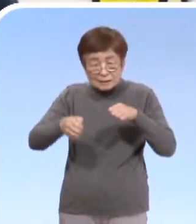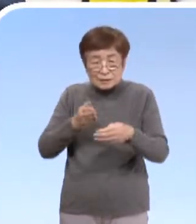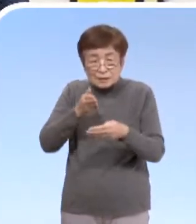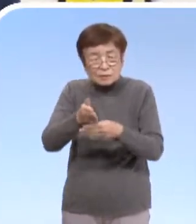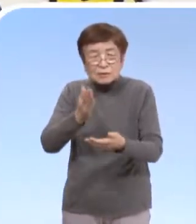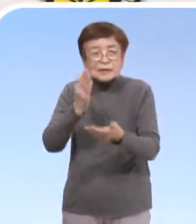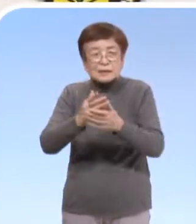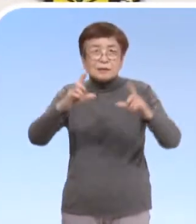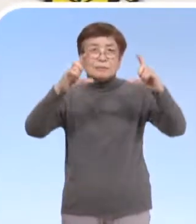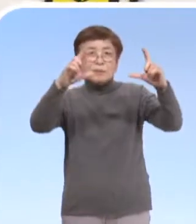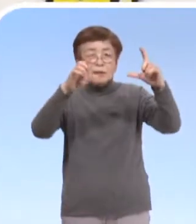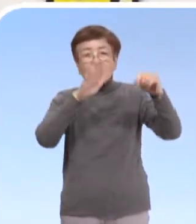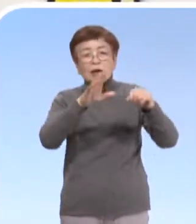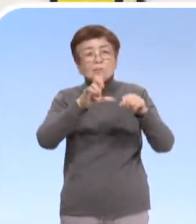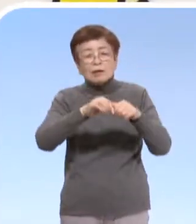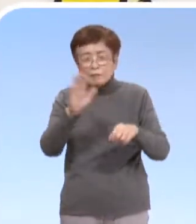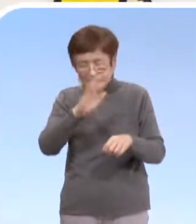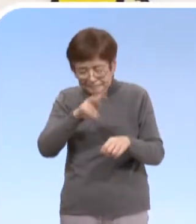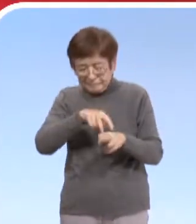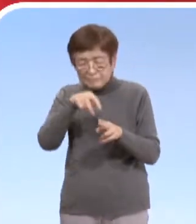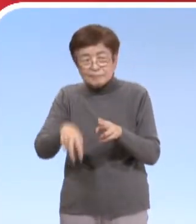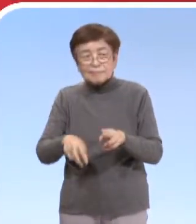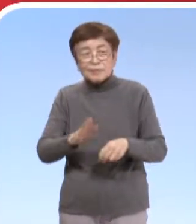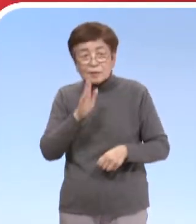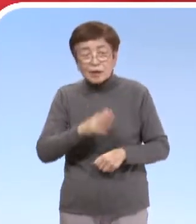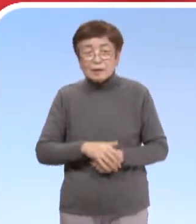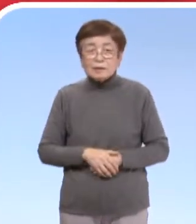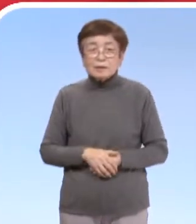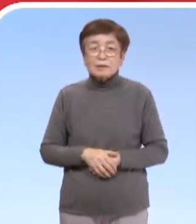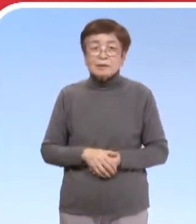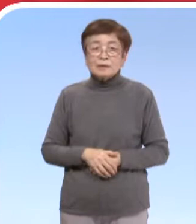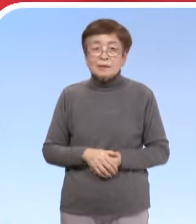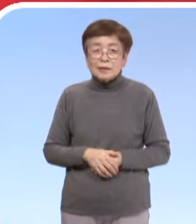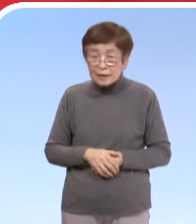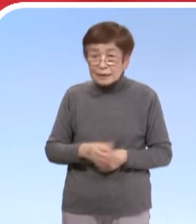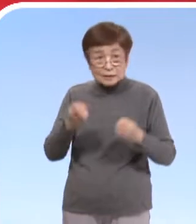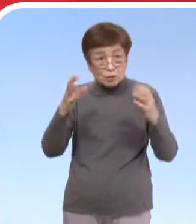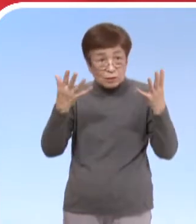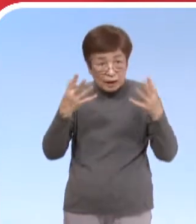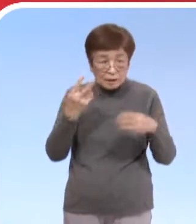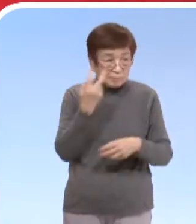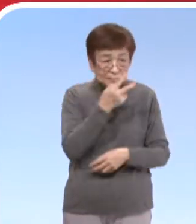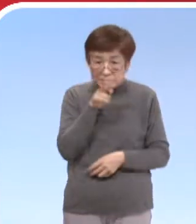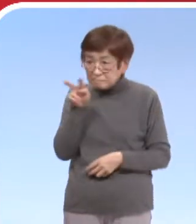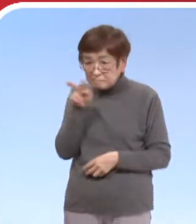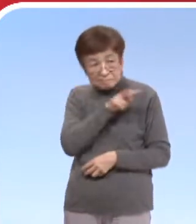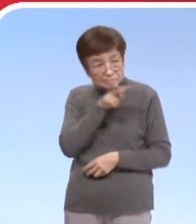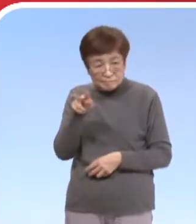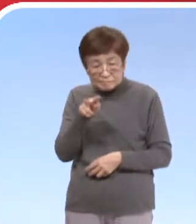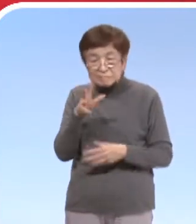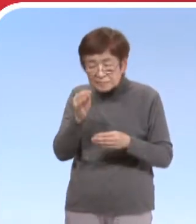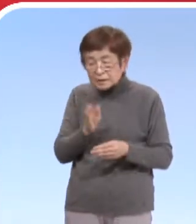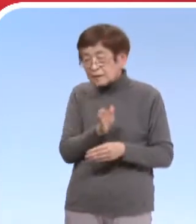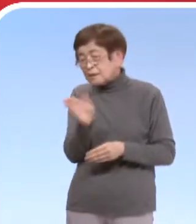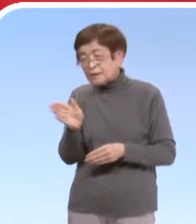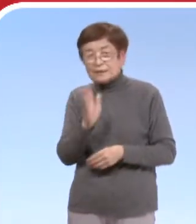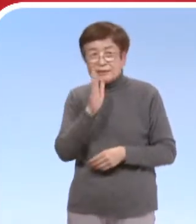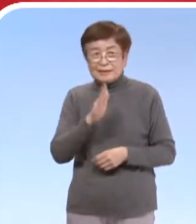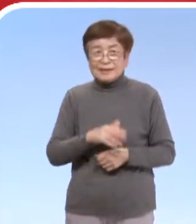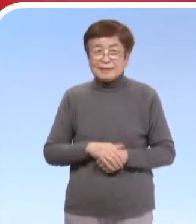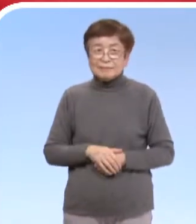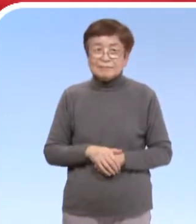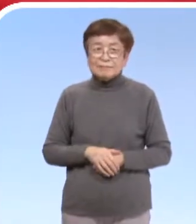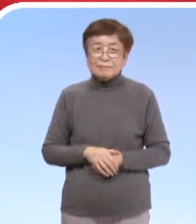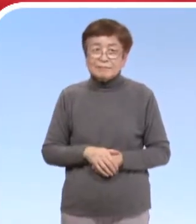乗ることできませんので、押して歩くようにお願いします。はいはい、 そうですね。信号は信号ないですもんね。 信号がなければ、左右の安全確認していただいて、はい、右折をお願いします。は